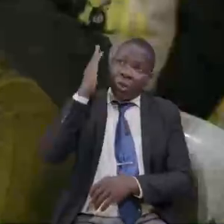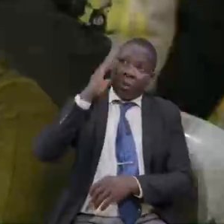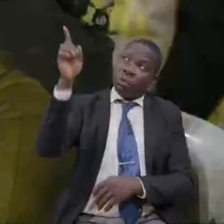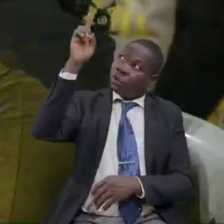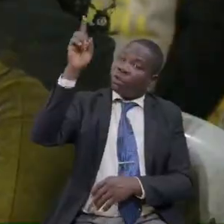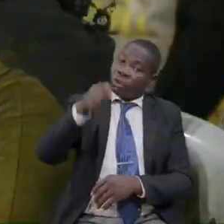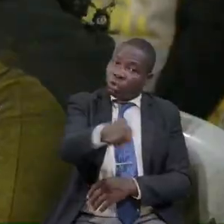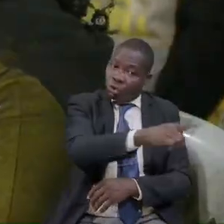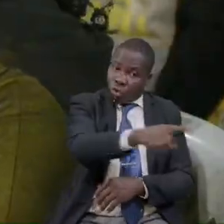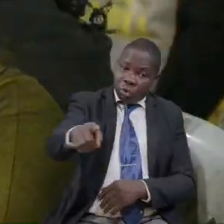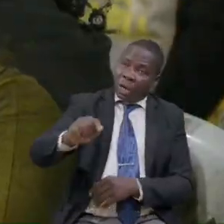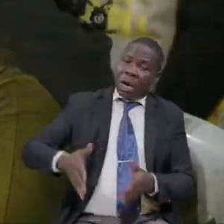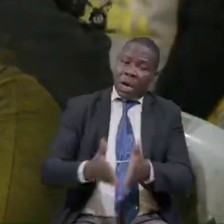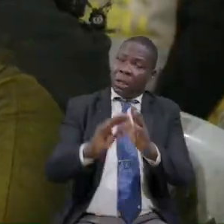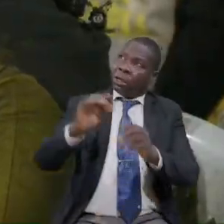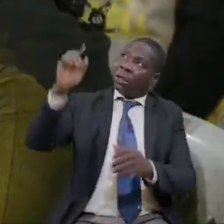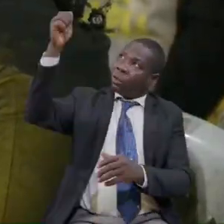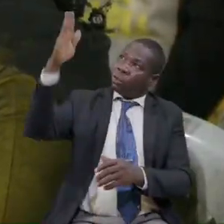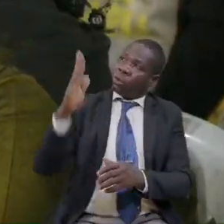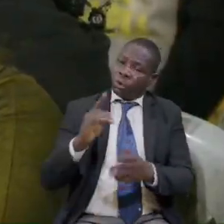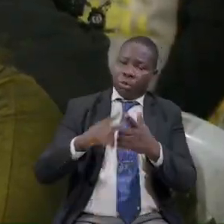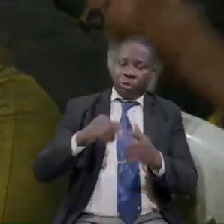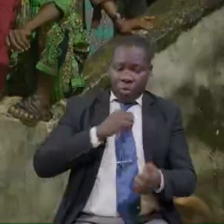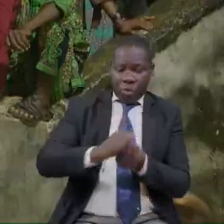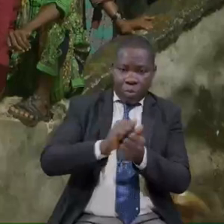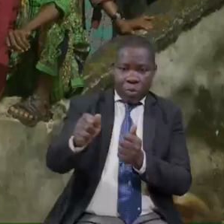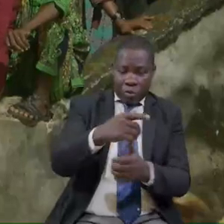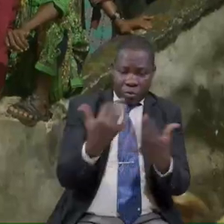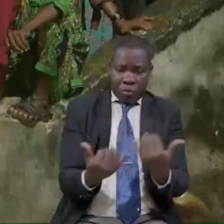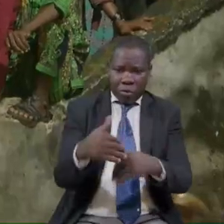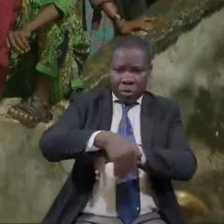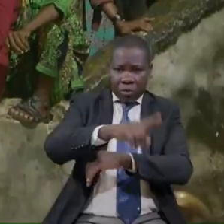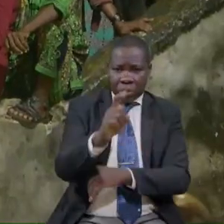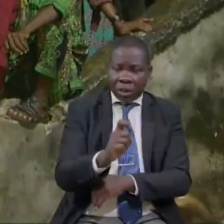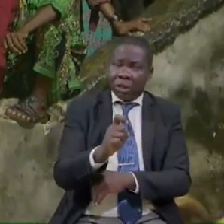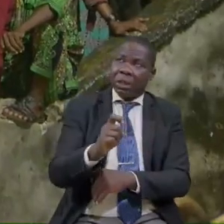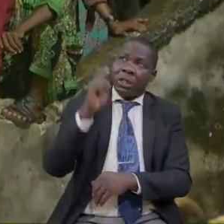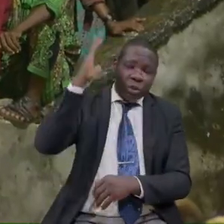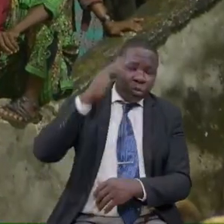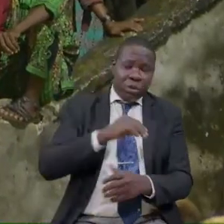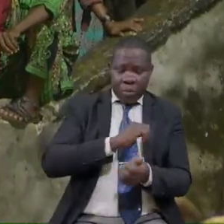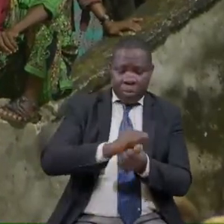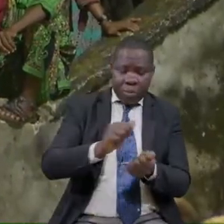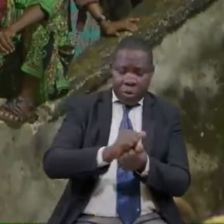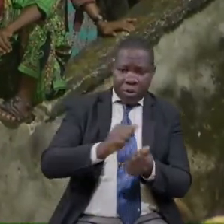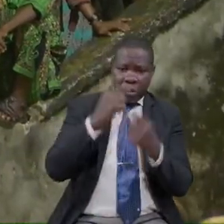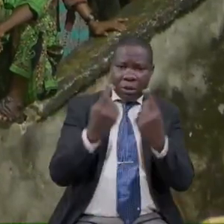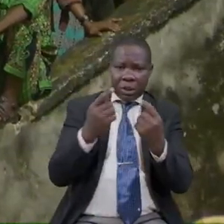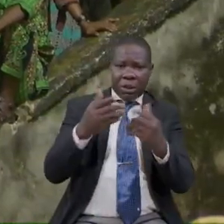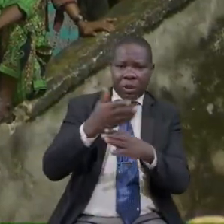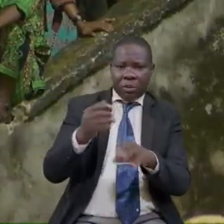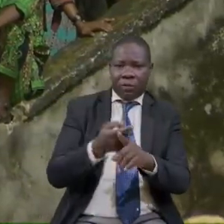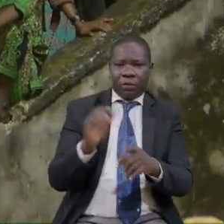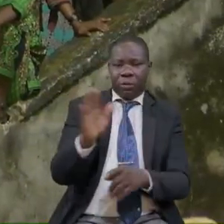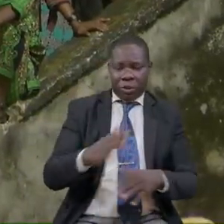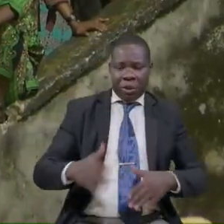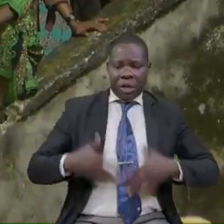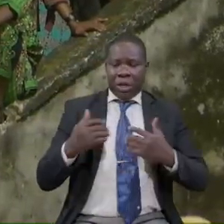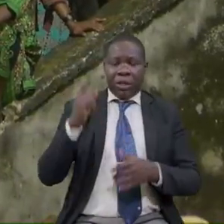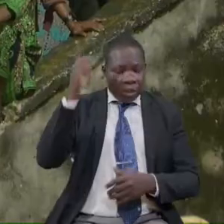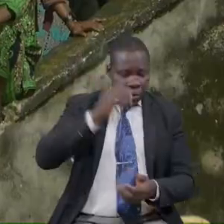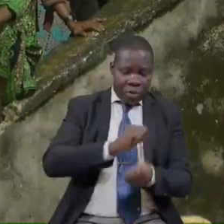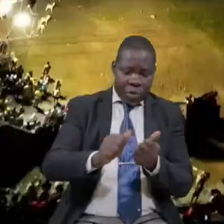ce soir? Il va purifier le péché hors de votre vie. Il va purifier la maladie de